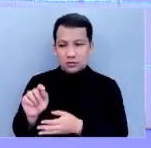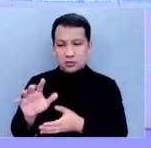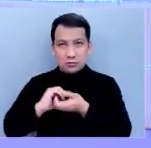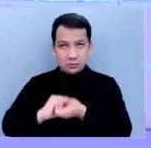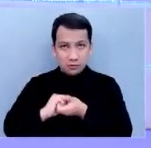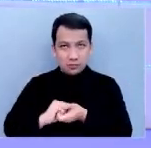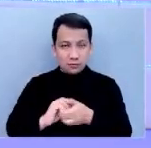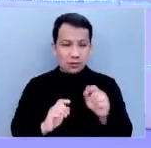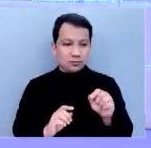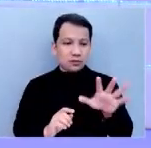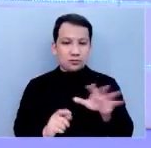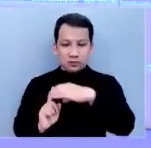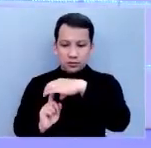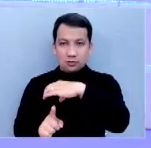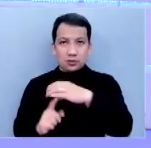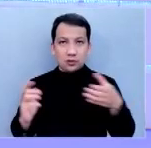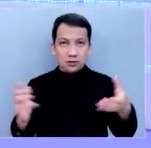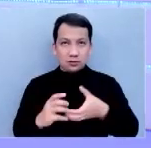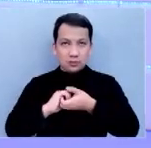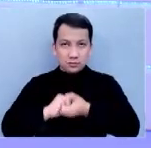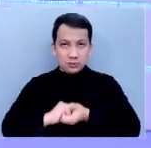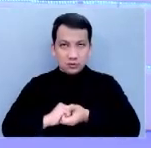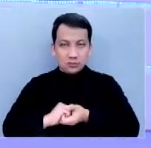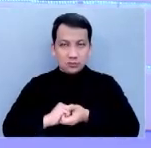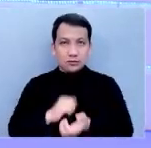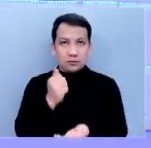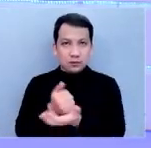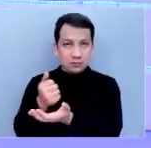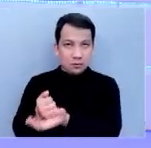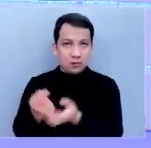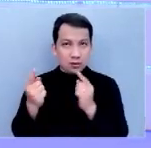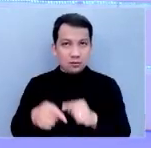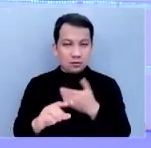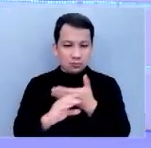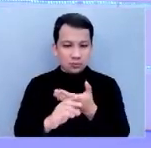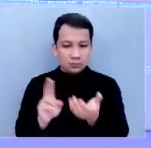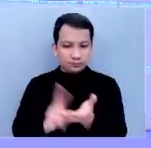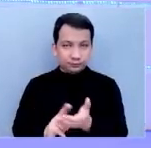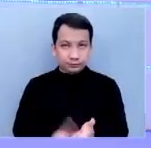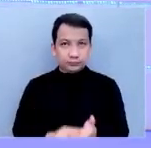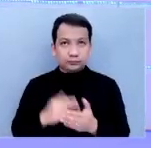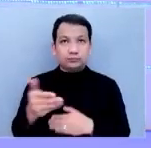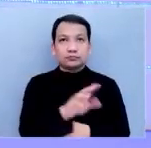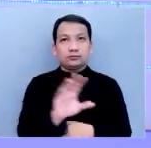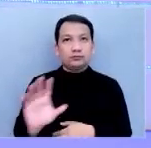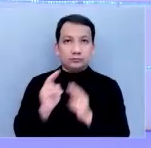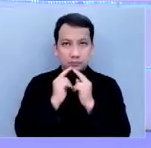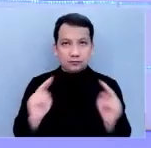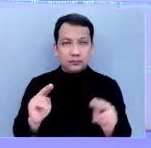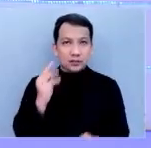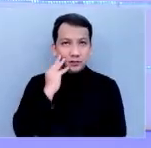ng TV5 at ABS-CBN. Ang mga ganap sa makasaysayang contract signing na yan sa Frontline Balita ni